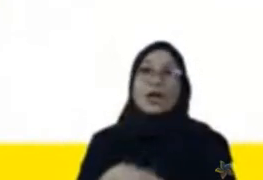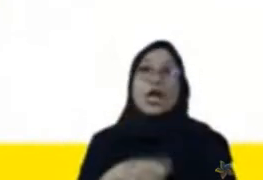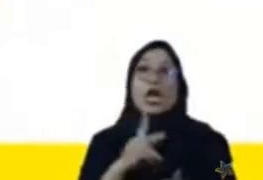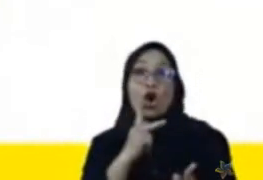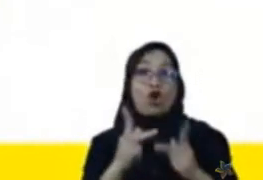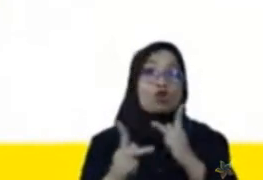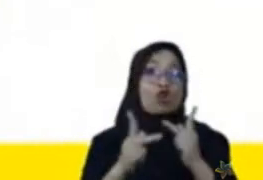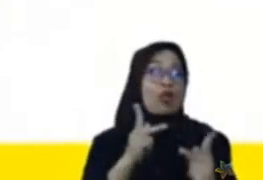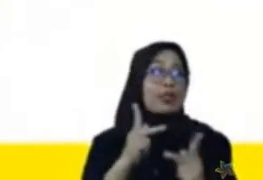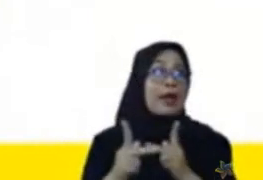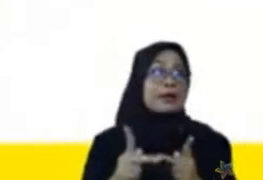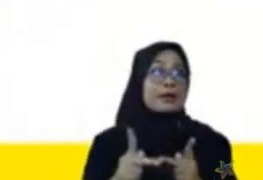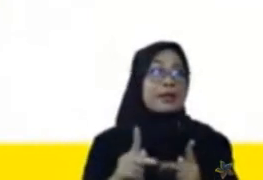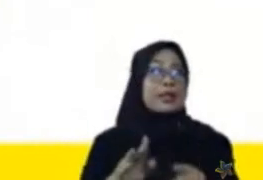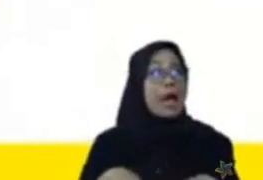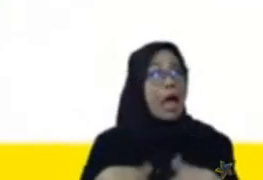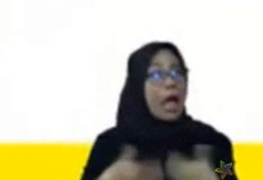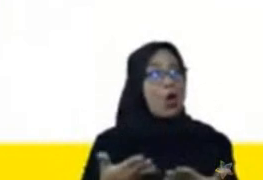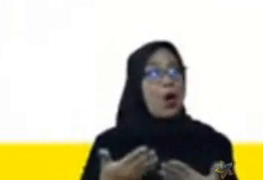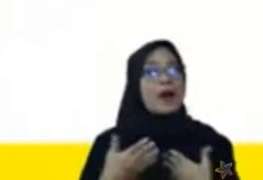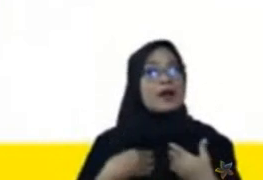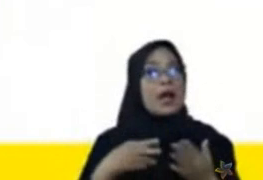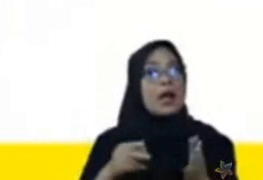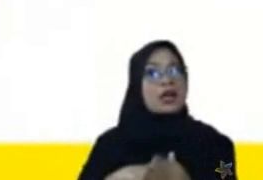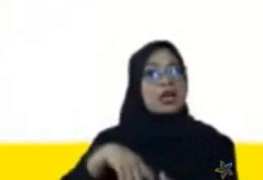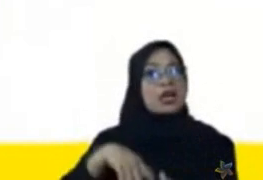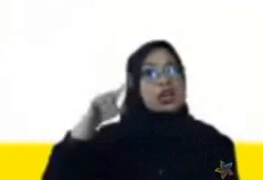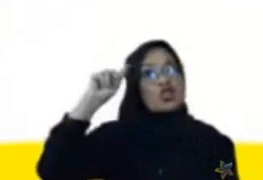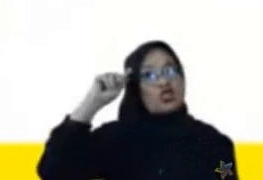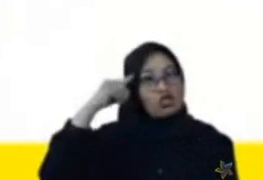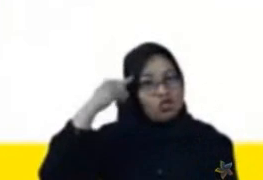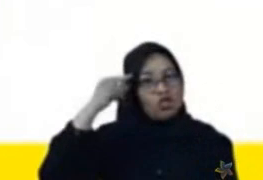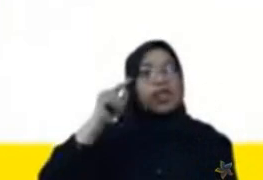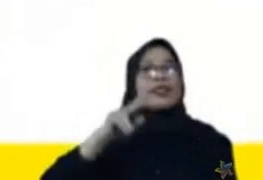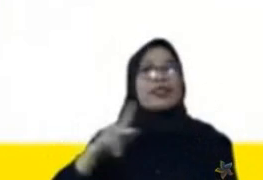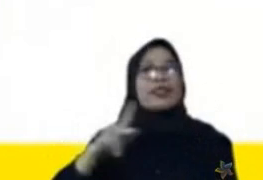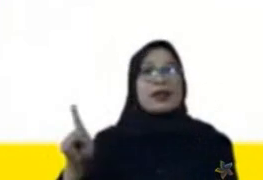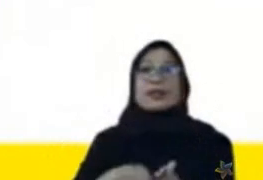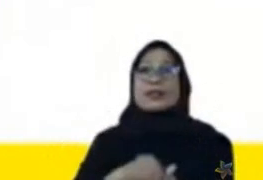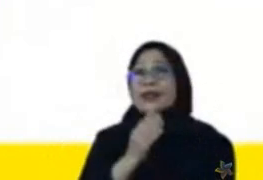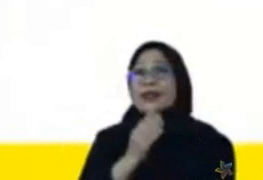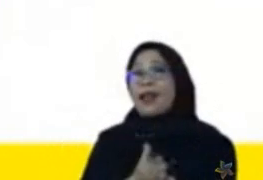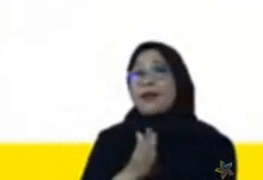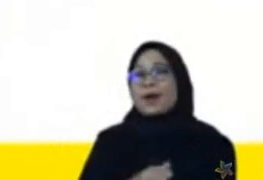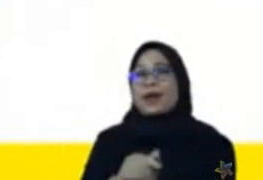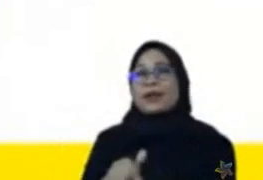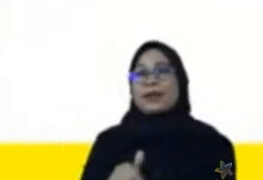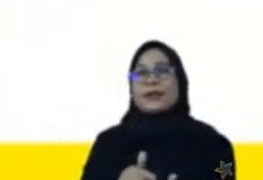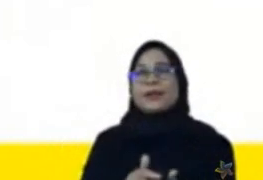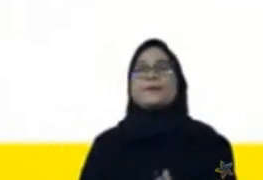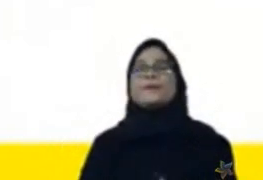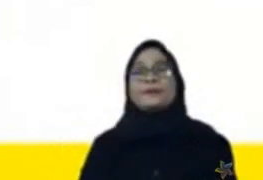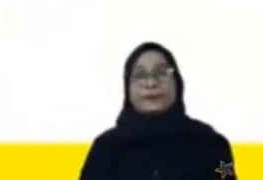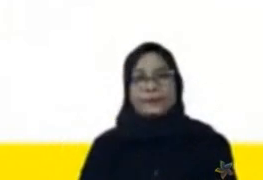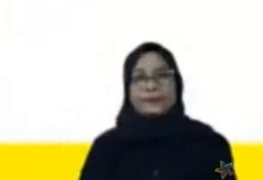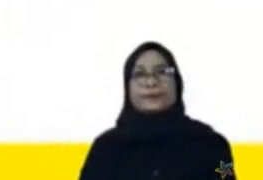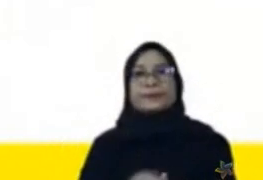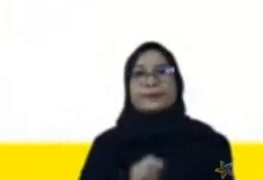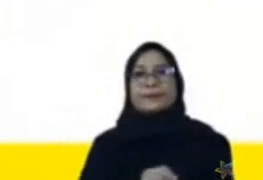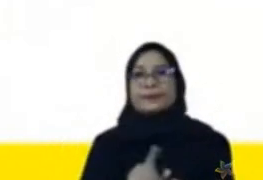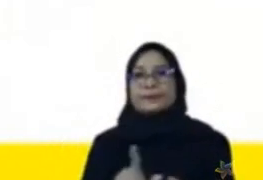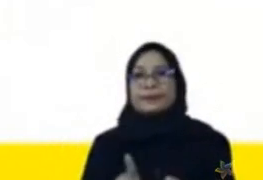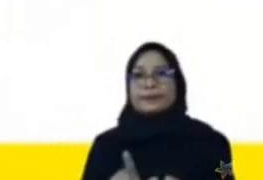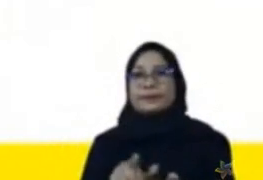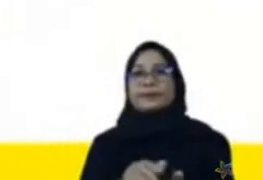jika ada kesulitan yang dihadapi oleh anak selama ini. Lanjut.